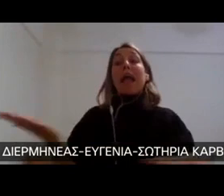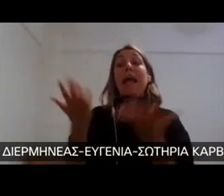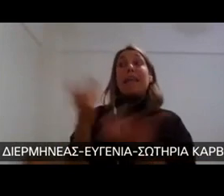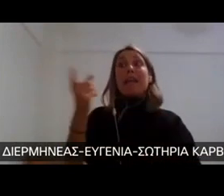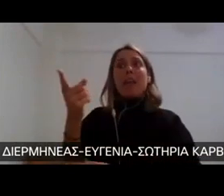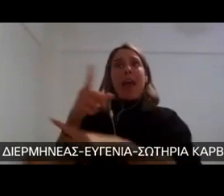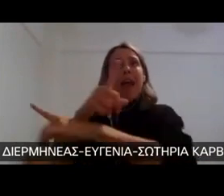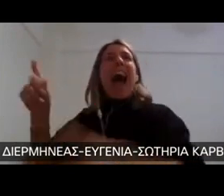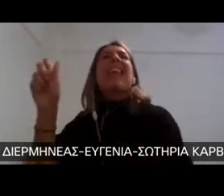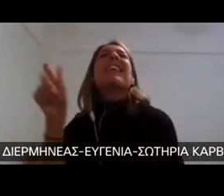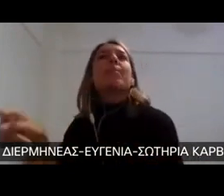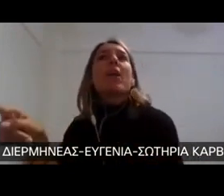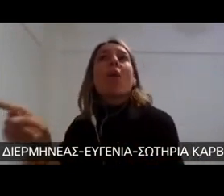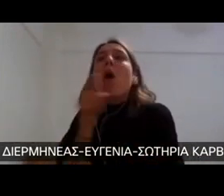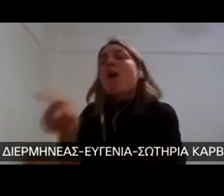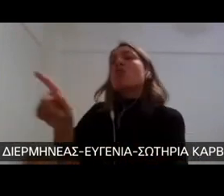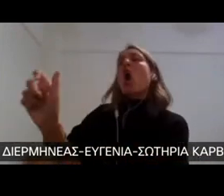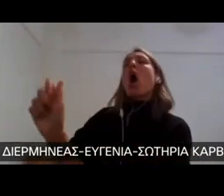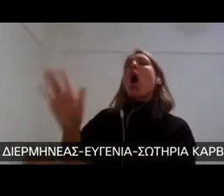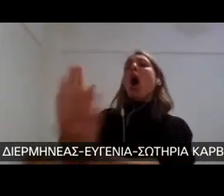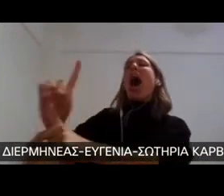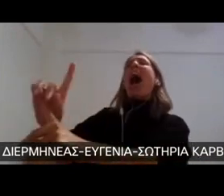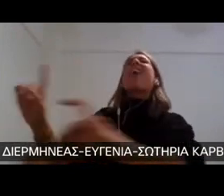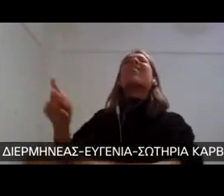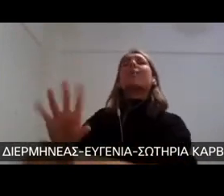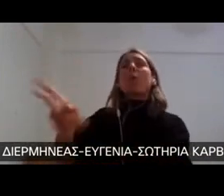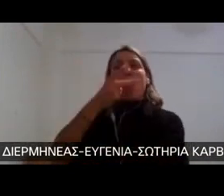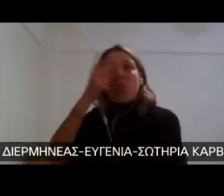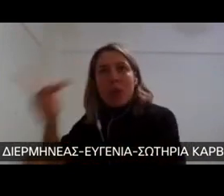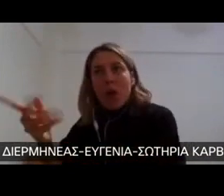ως αντικείμενο, δεν το αναγνωρίζουμε τα ίδια δικαιώματα και άρα η